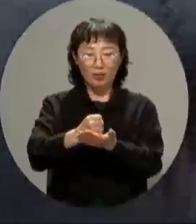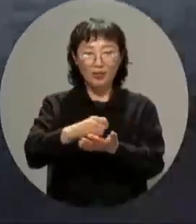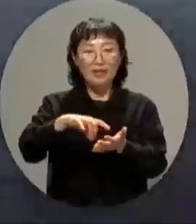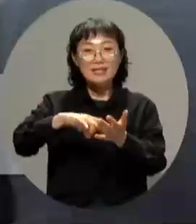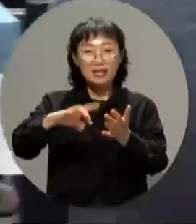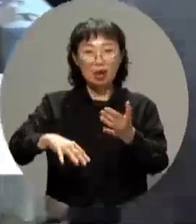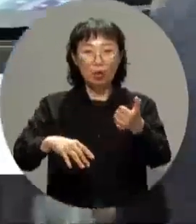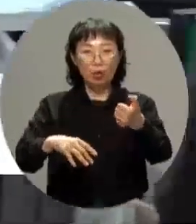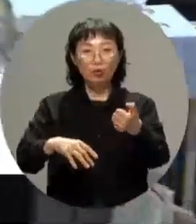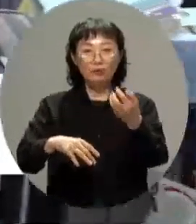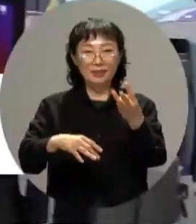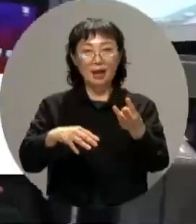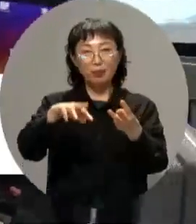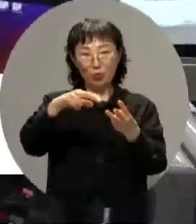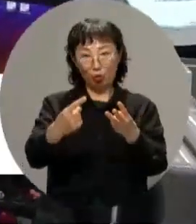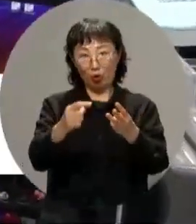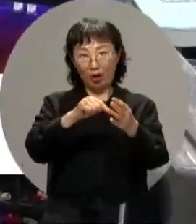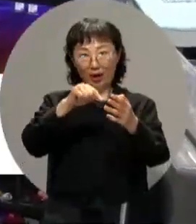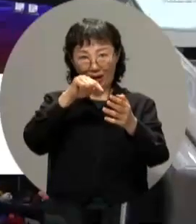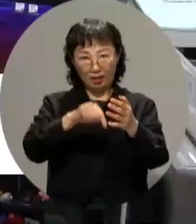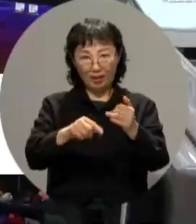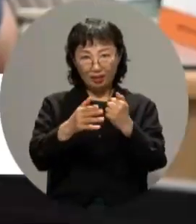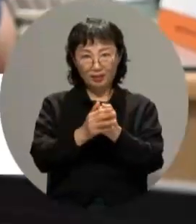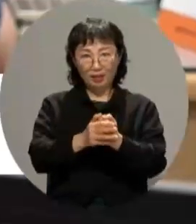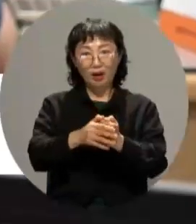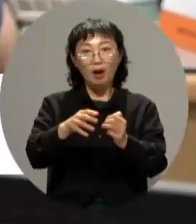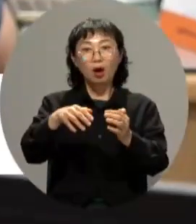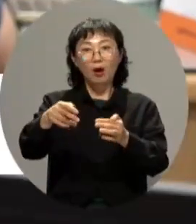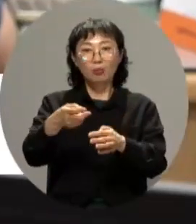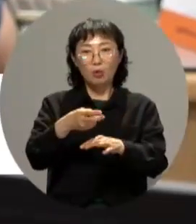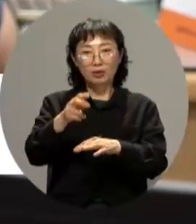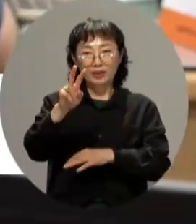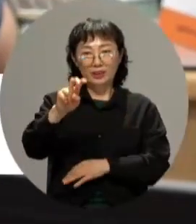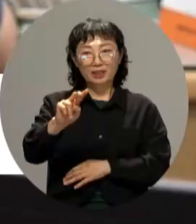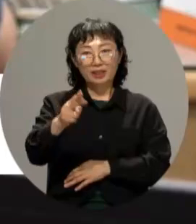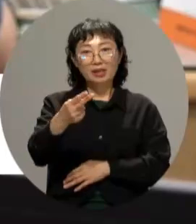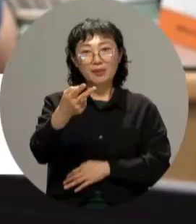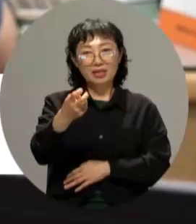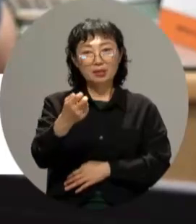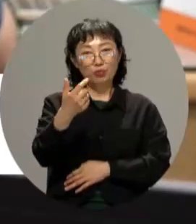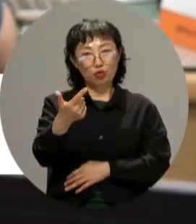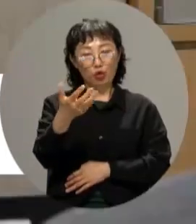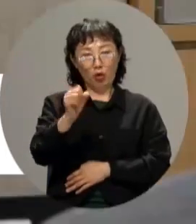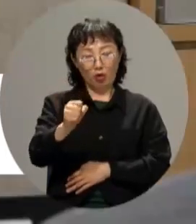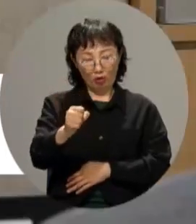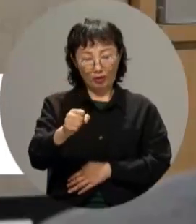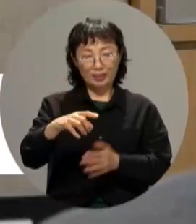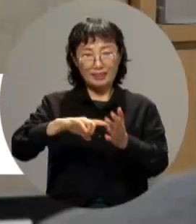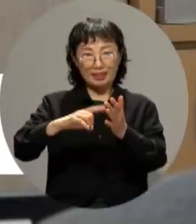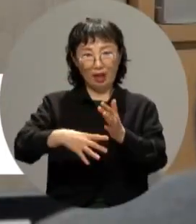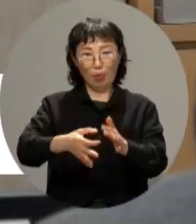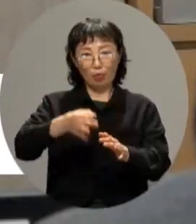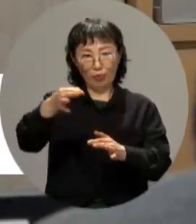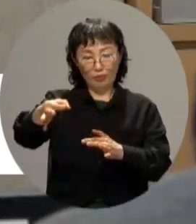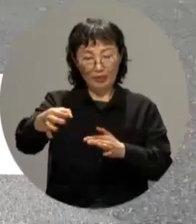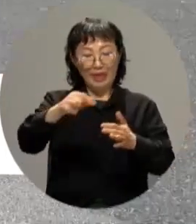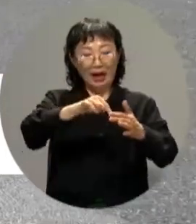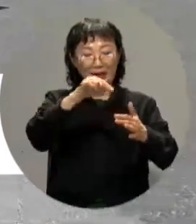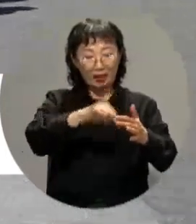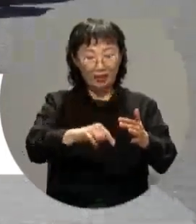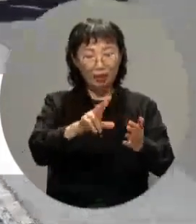가운데 726억 원을 보통 교부세로 보냈고 이 돈을 활용한 것이어서 재정에 문제가 없다는